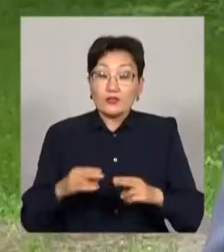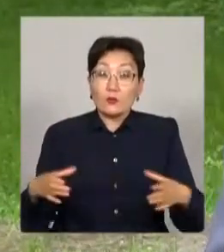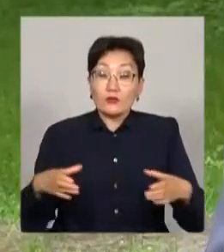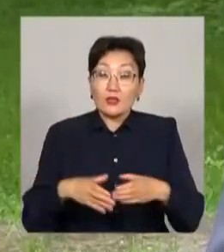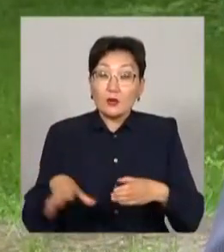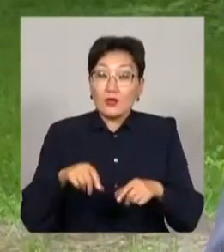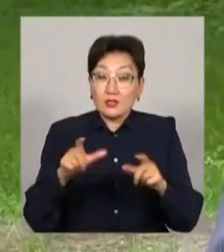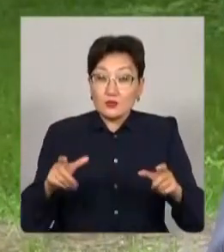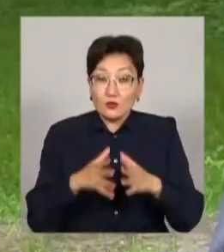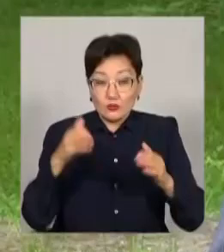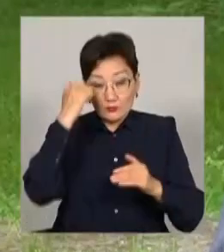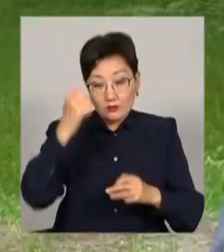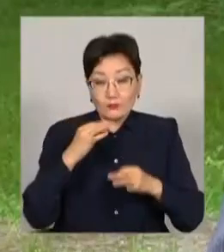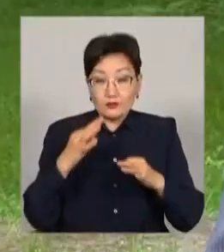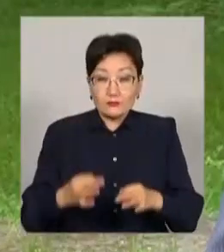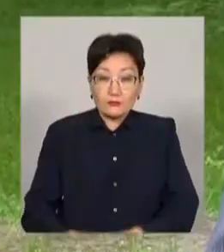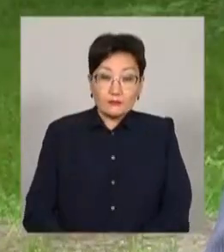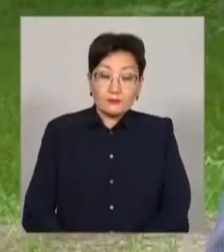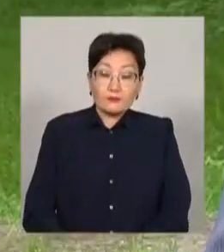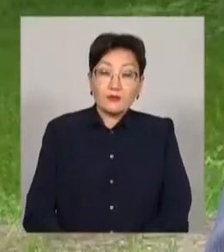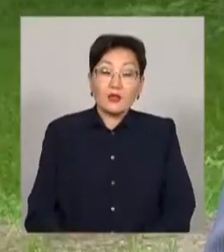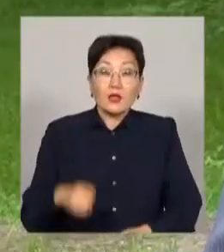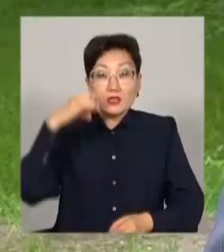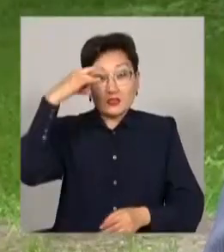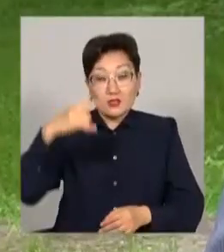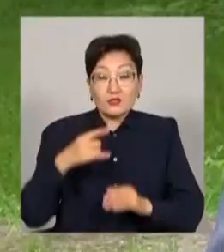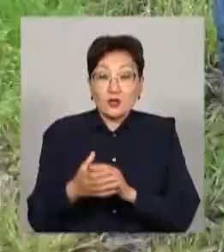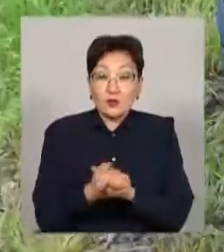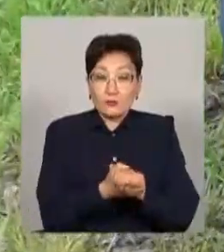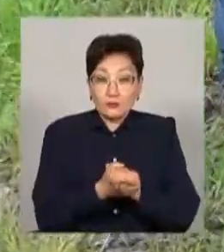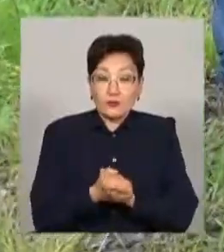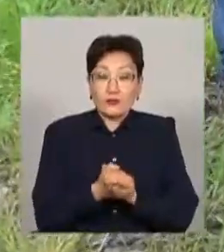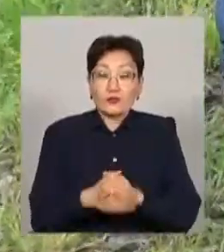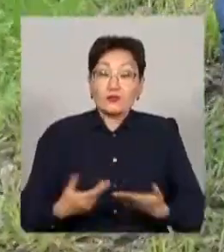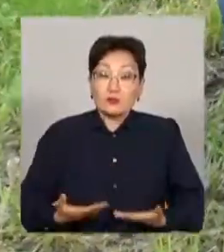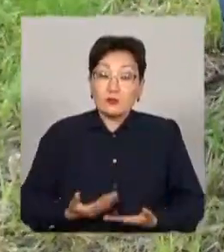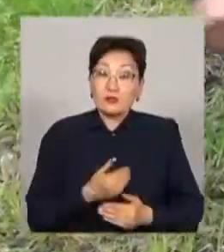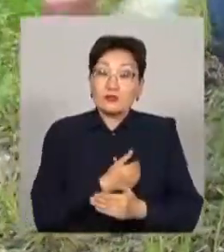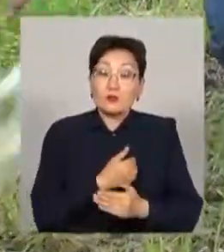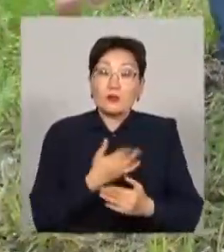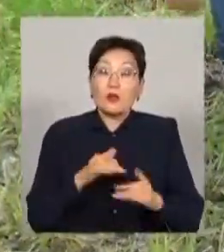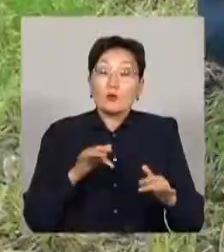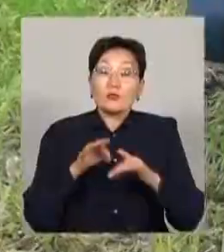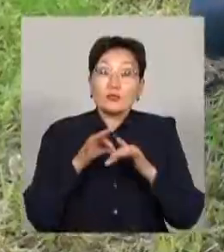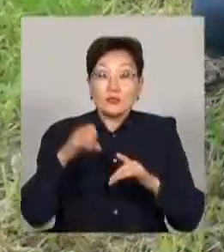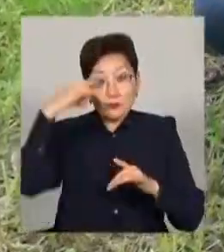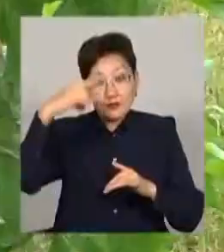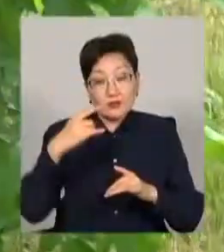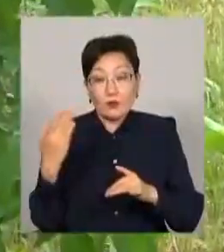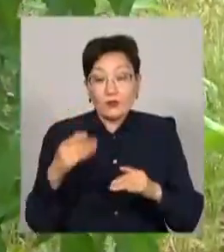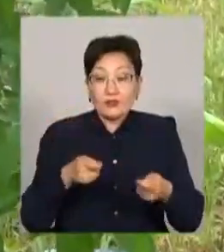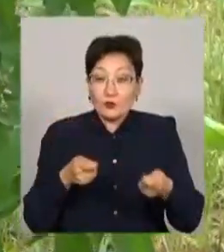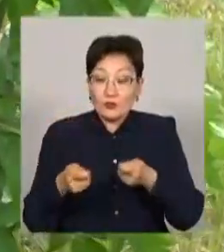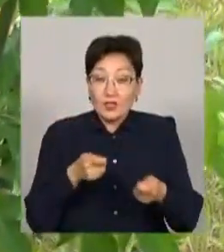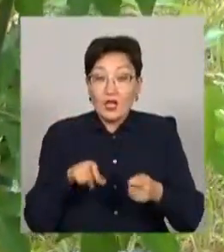барлық азаматтарға үлкен алғысымды білдіремін. Елім заман болсын, заман тыныш болсын. Акцияны өткізуге қазақ фильмінің басшылығымен